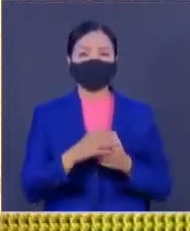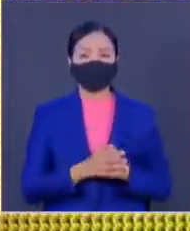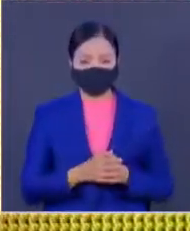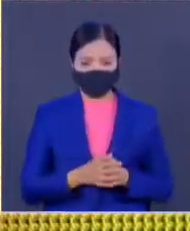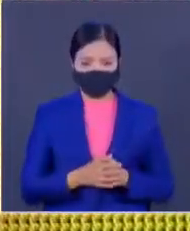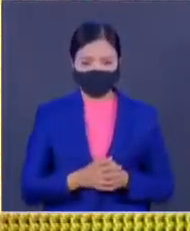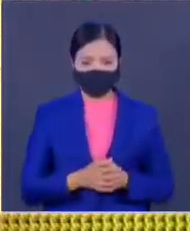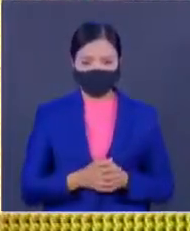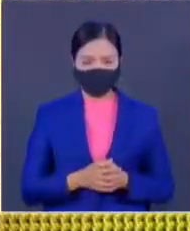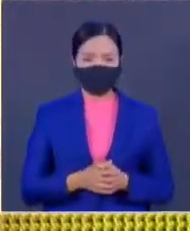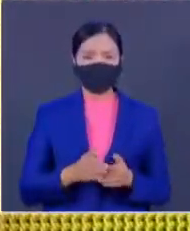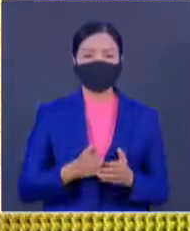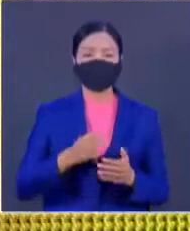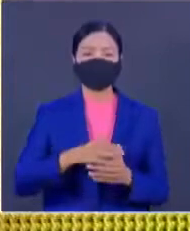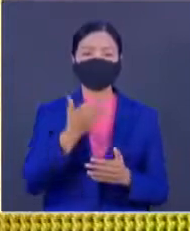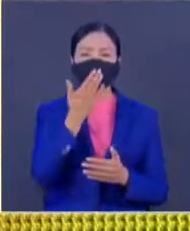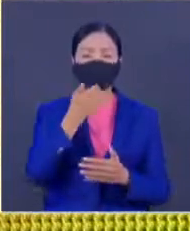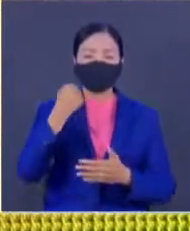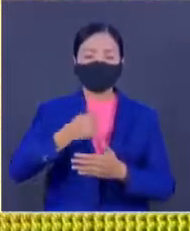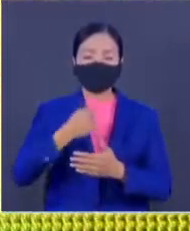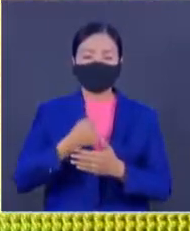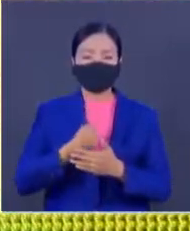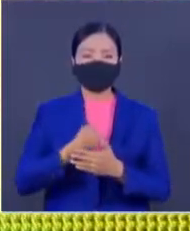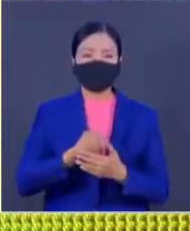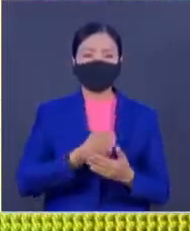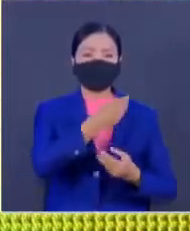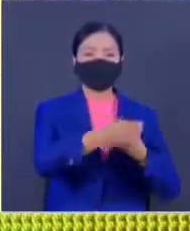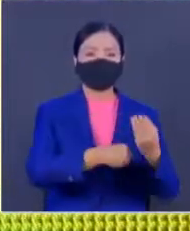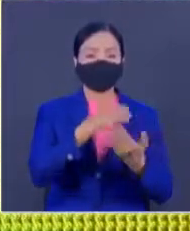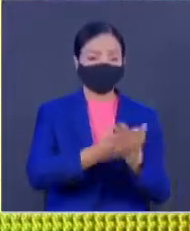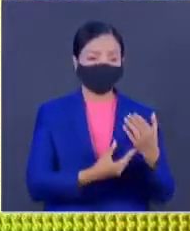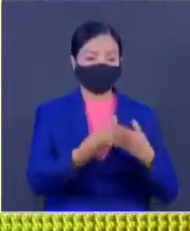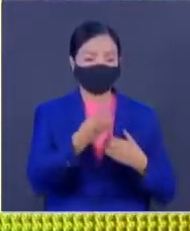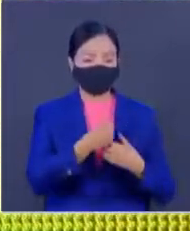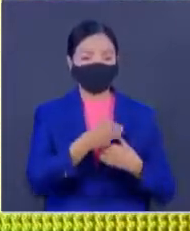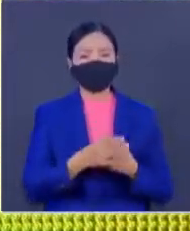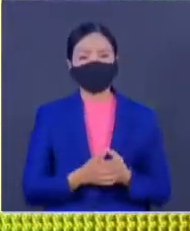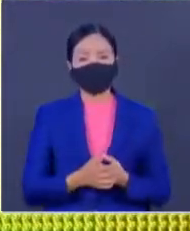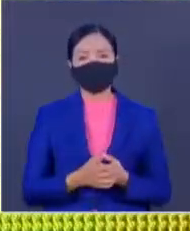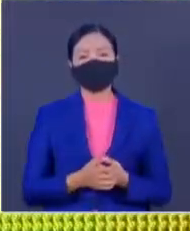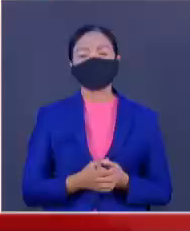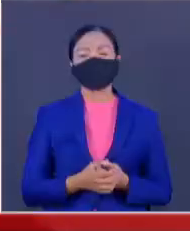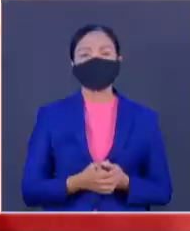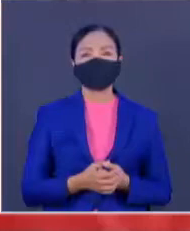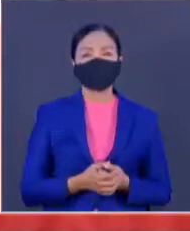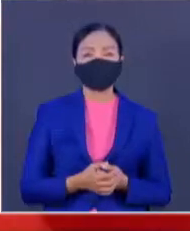ไรจากการขายน้ำพริกเนี่ยมาช่วยเหลือสังคมอีกทางค่ะพร้อมกับได้อัปเดตคดีฟ้องเกรียงคีย์บอร์ดให้ได้ฟังกันด้วยค่ะ